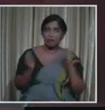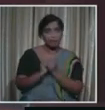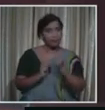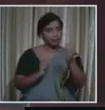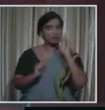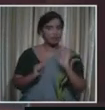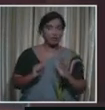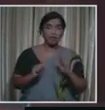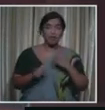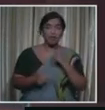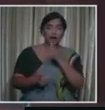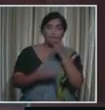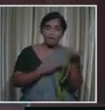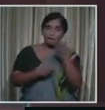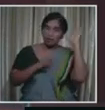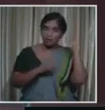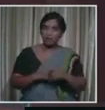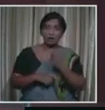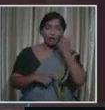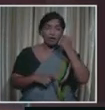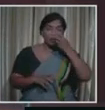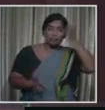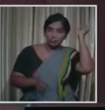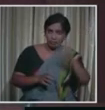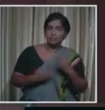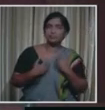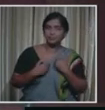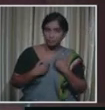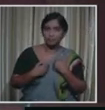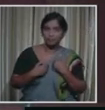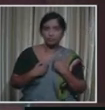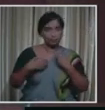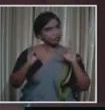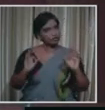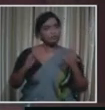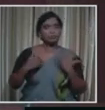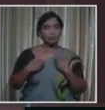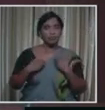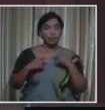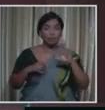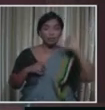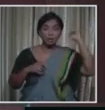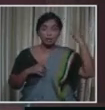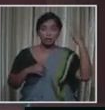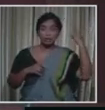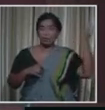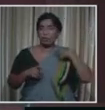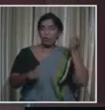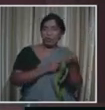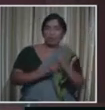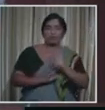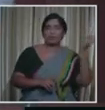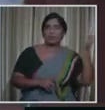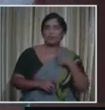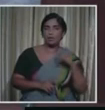minti puna. Vote kena gana lati puna. Khandul gas. Mereka kiri masanda suuda nang lati puna. Mata iyalin den netua gahan ne pai kiwa.